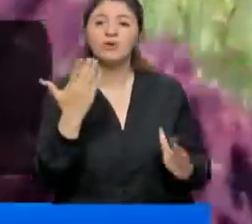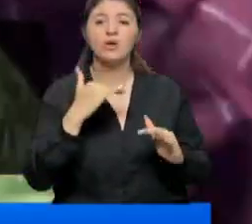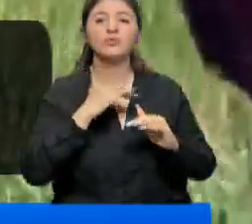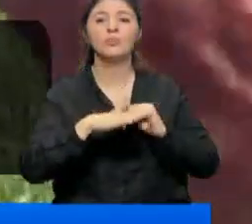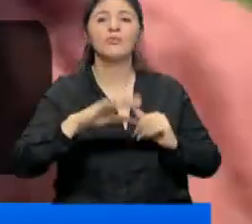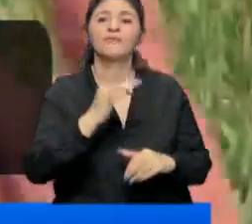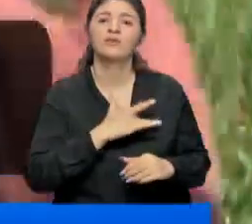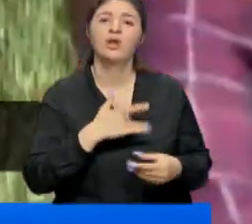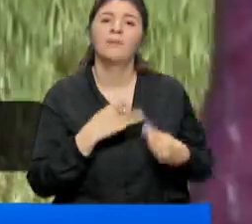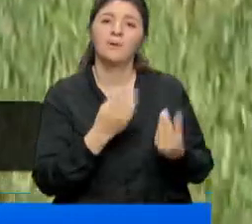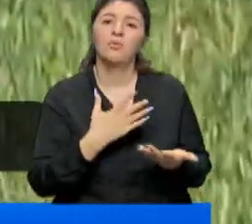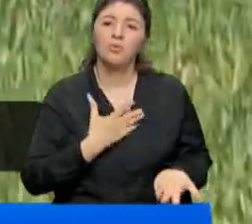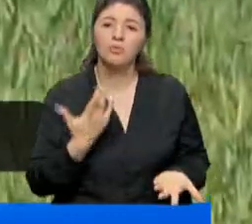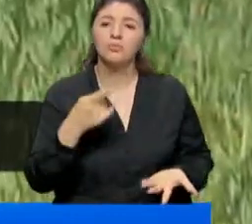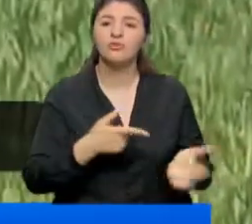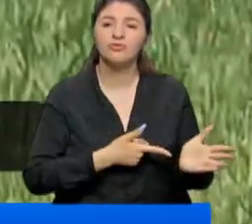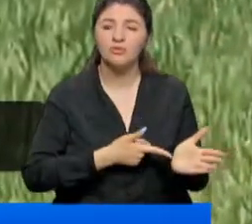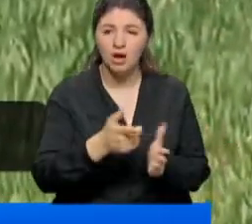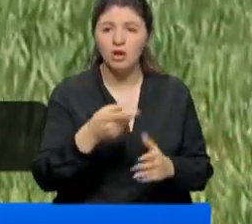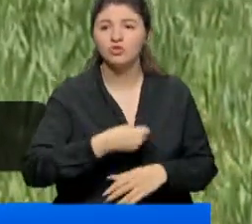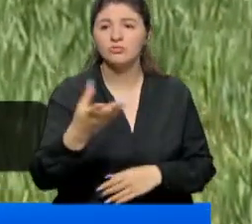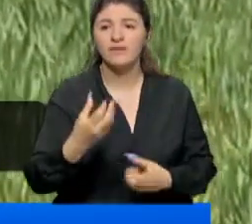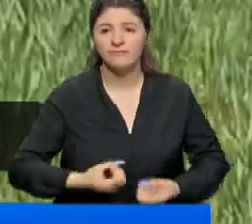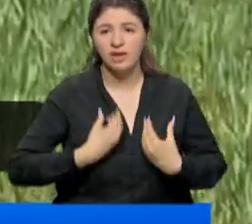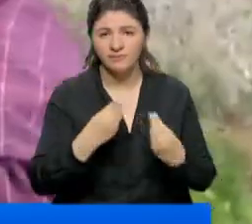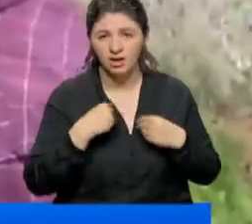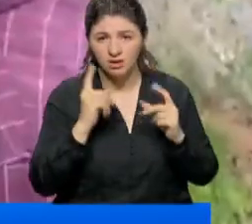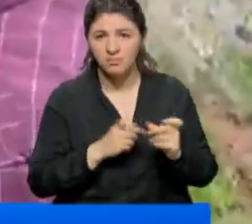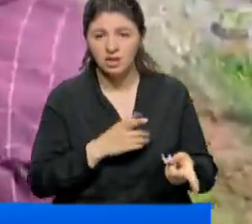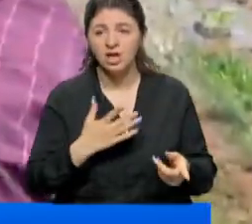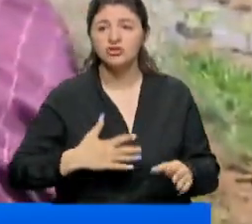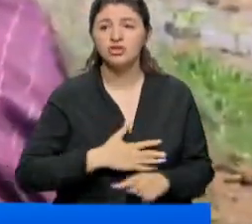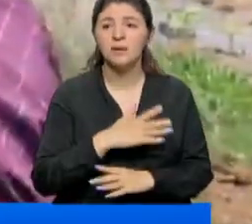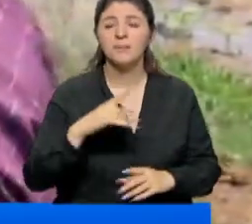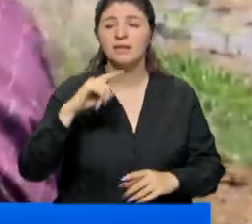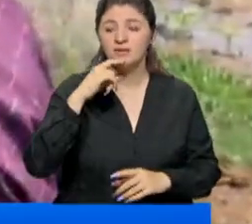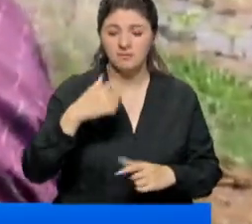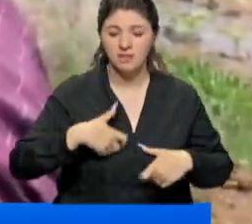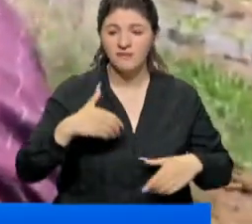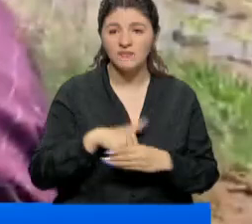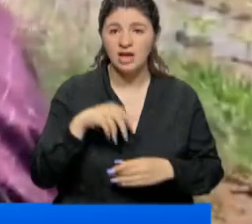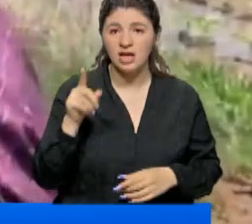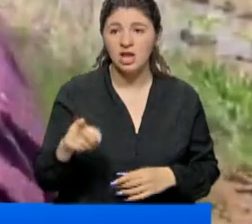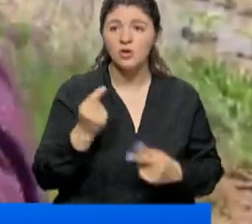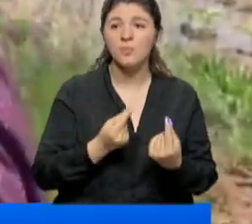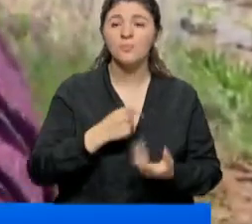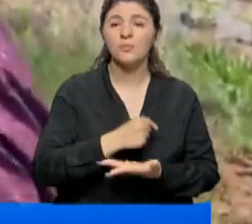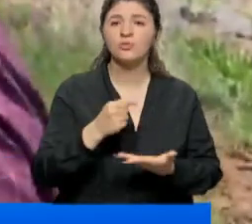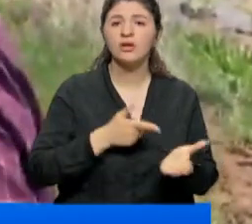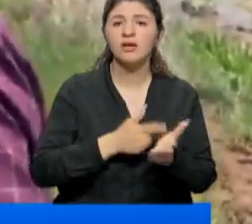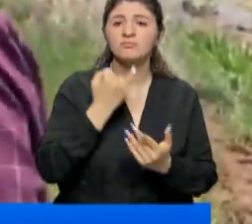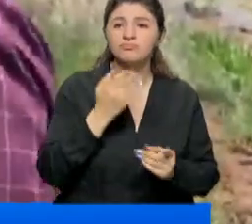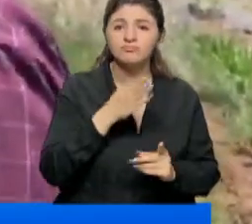kamyonun üzerine bıraktım Bu arada bölünürmü CHP Niğde milletvekili Ömer Fethi Gürer in buğday